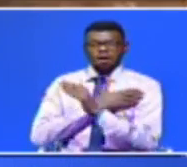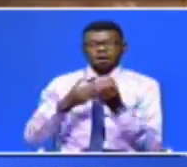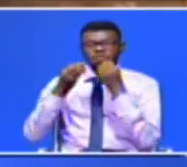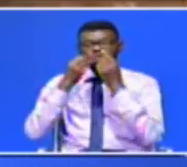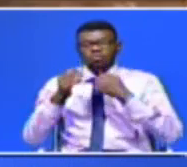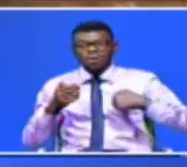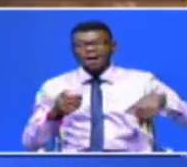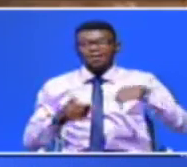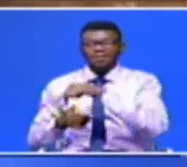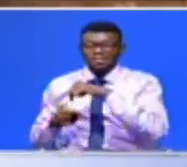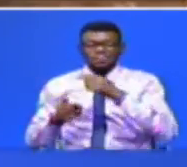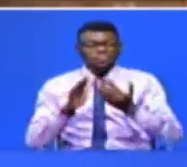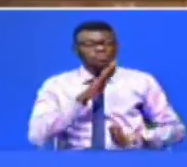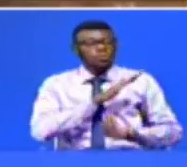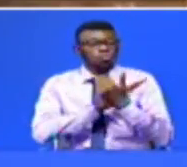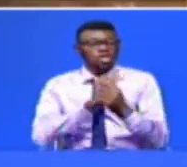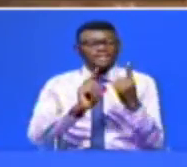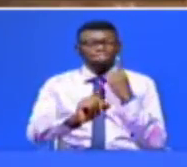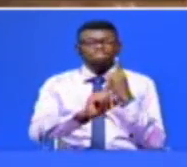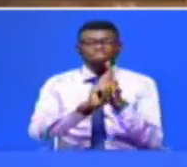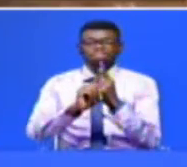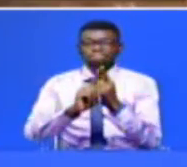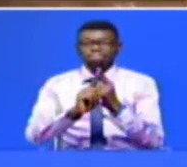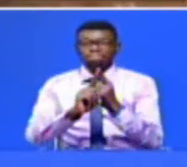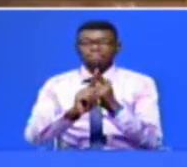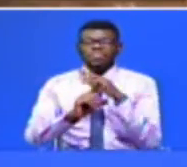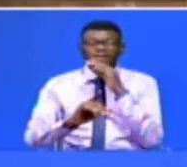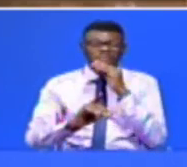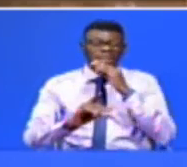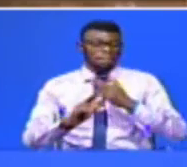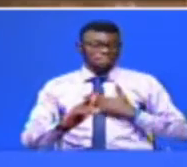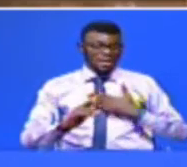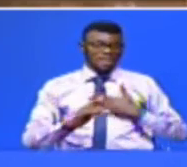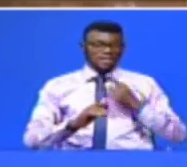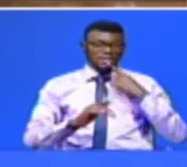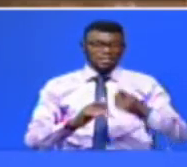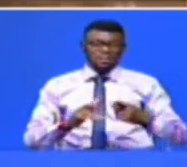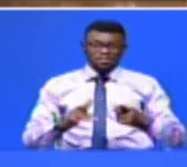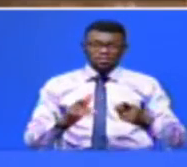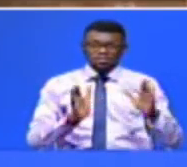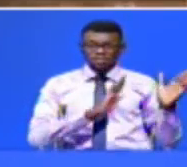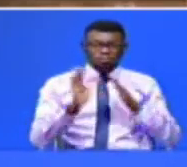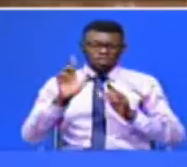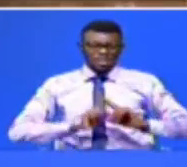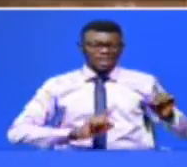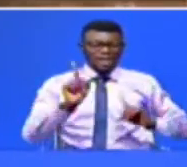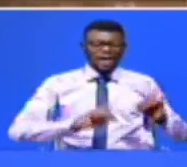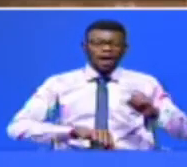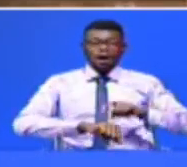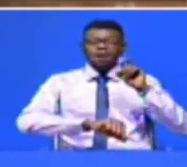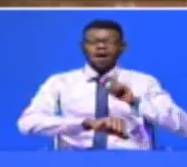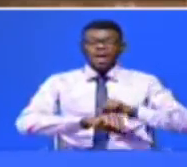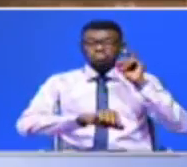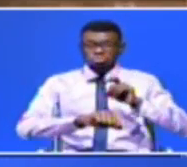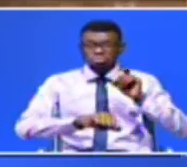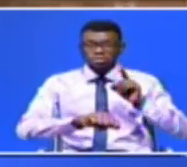they met that morning. Dad said that he'll be leaving to Embu, and